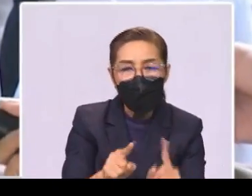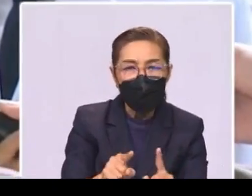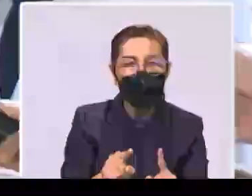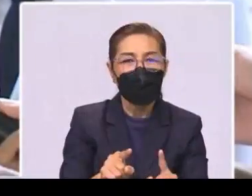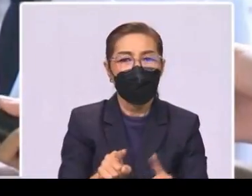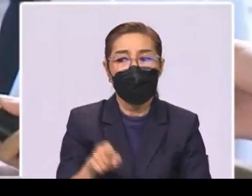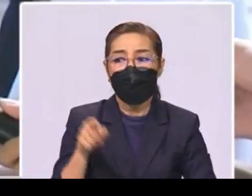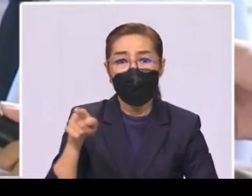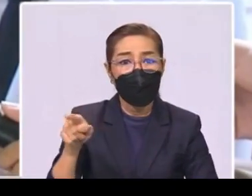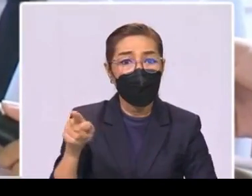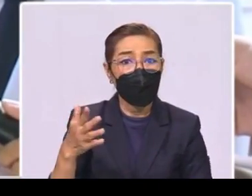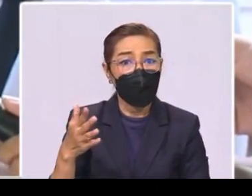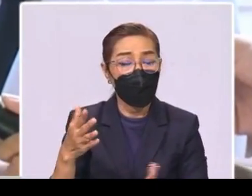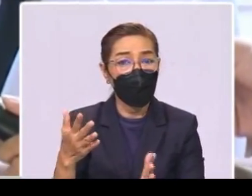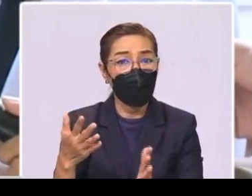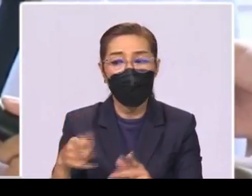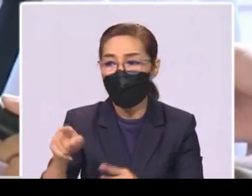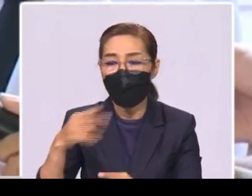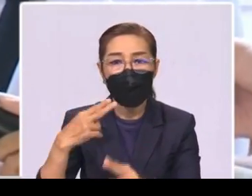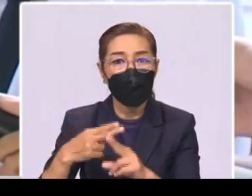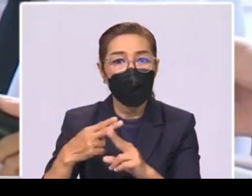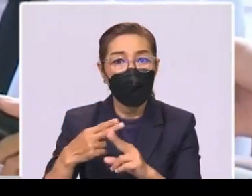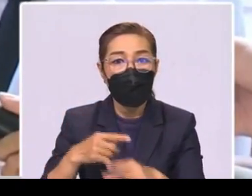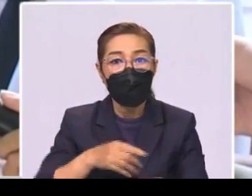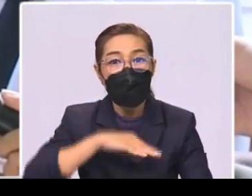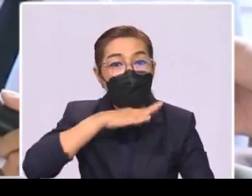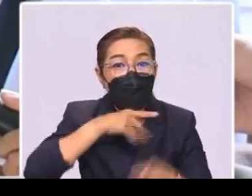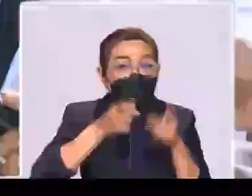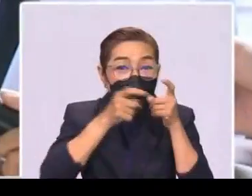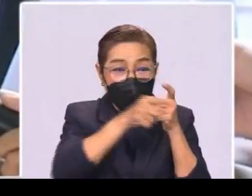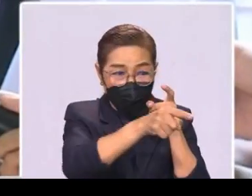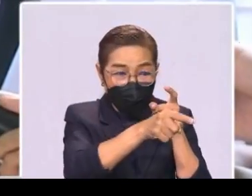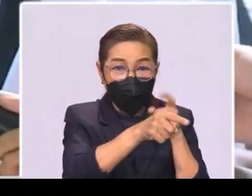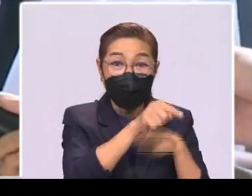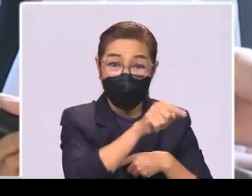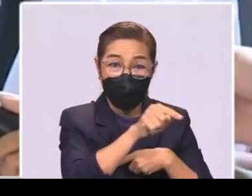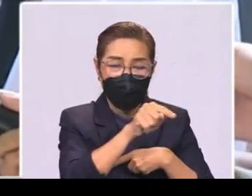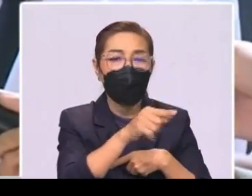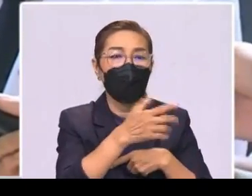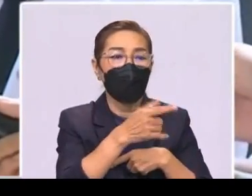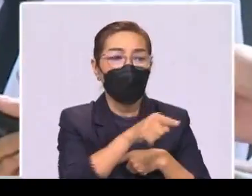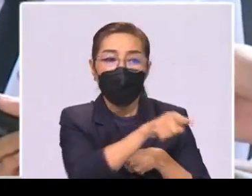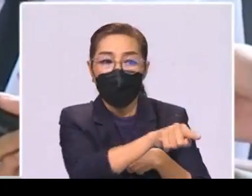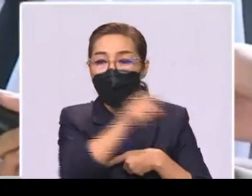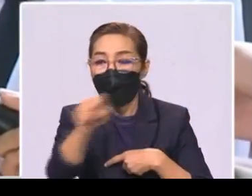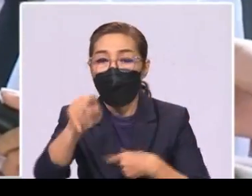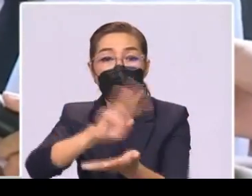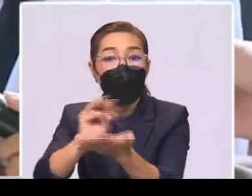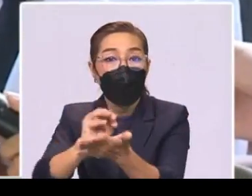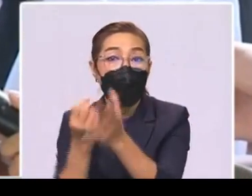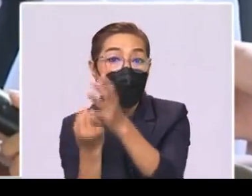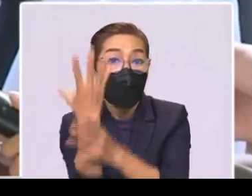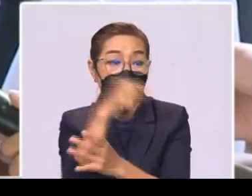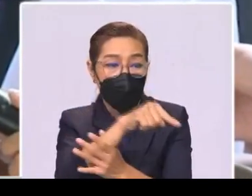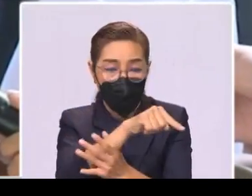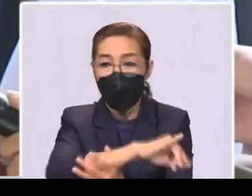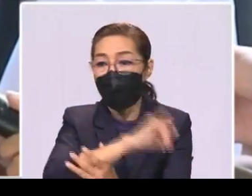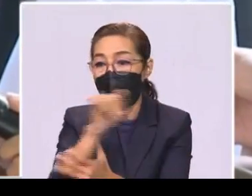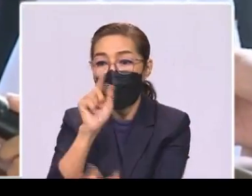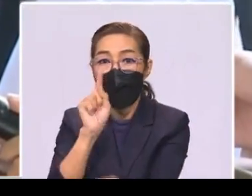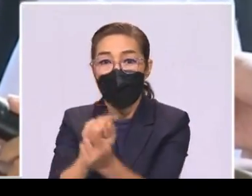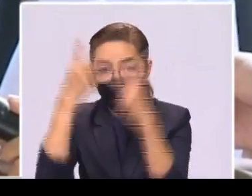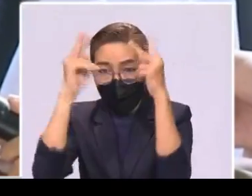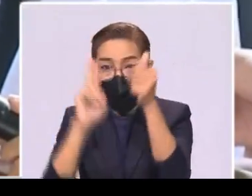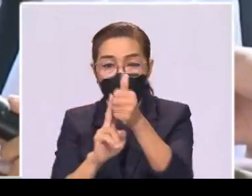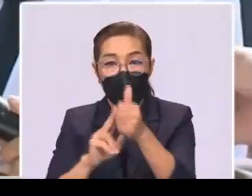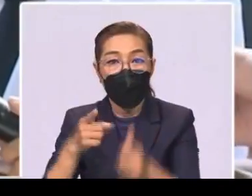ว่าผู้ว่ากทมเอ้ยท่านท่านผู้ว่าหมูป่าพบกับพลเอกประวิตรที่มูลนิธิป่ารอยต่อก็